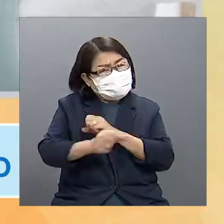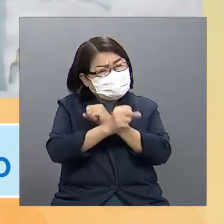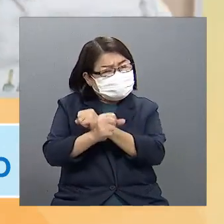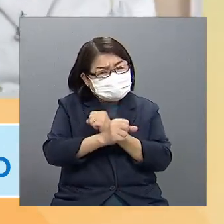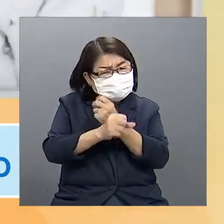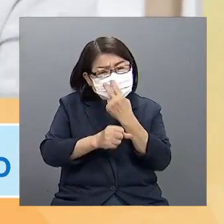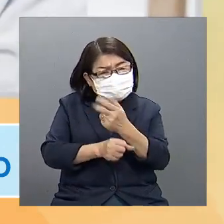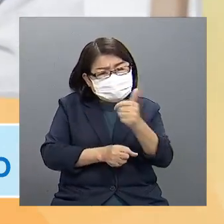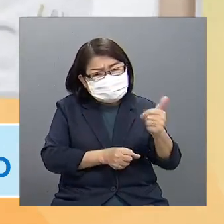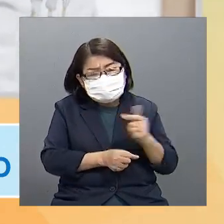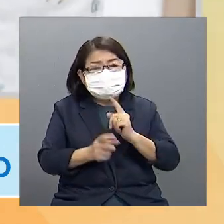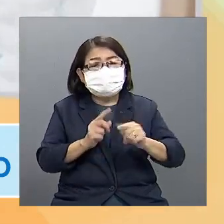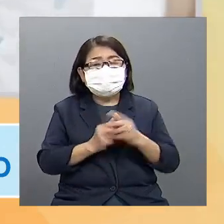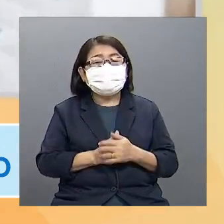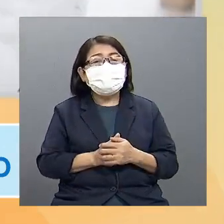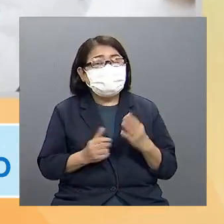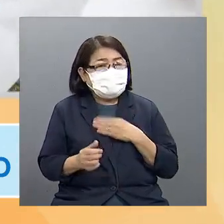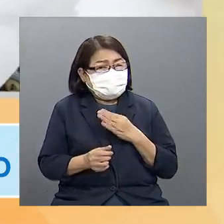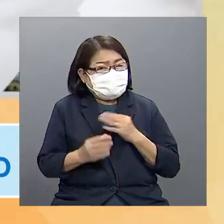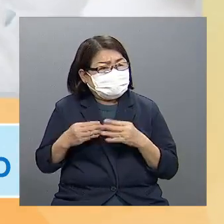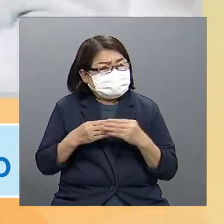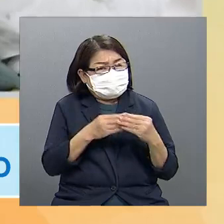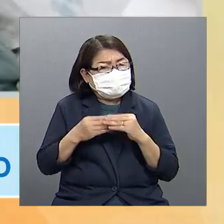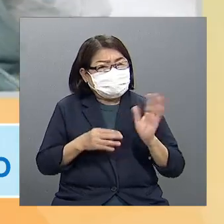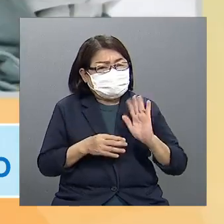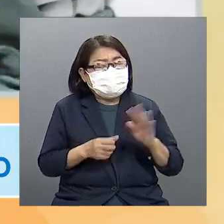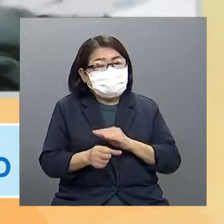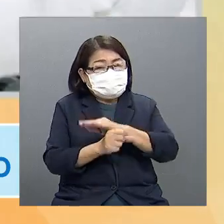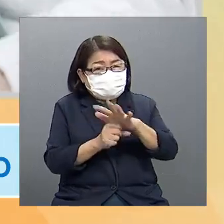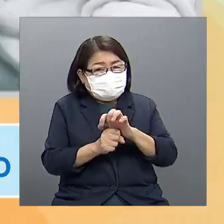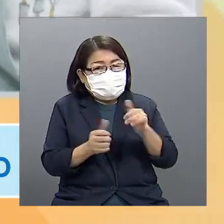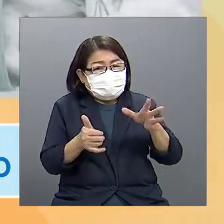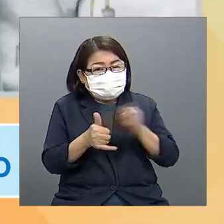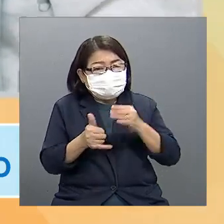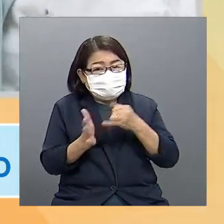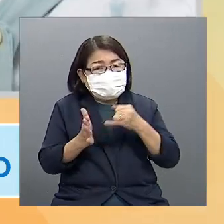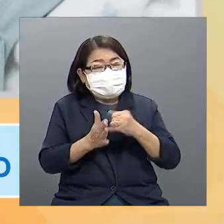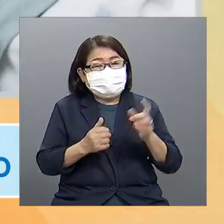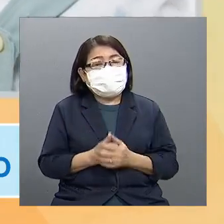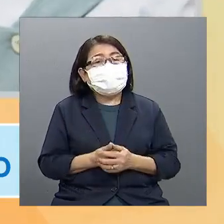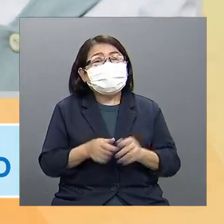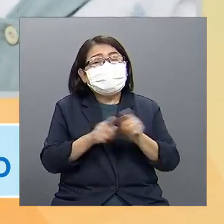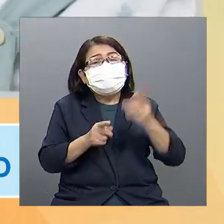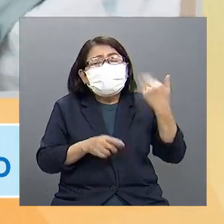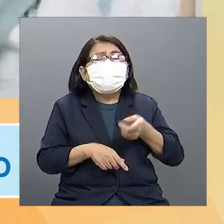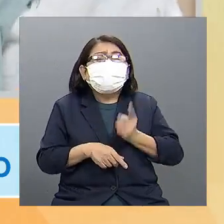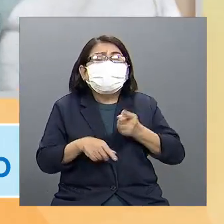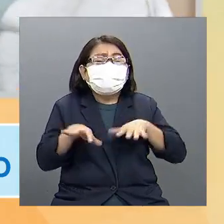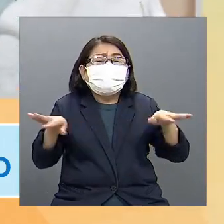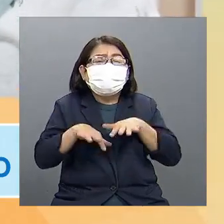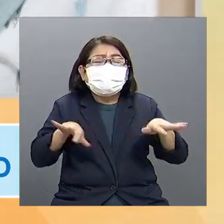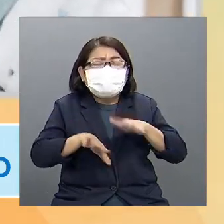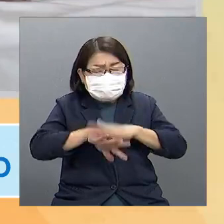านเพราะโควิดเนี่ยจริงๆแล้วหมอคิดว่าพื้นฐานคล้ายกับเมื่อก่อนที่เราดูแลเรื่องไข้หวัดเรื่องมือเท้าปากโรคทั้งหลายเนี่ยก็